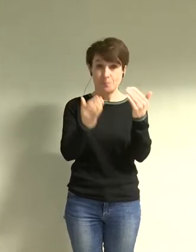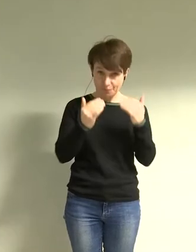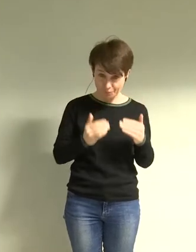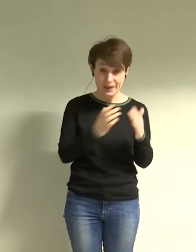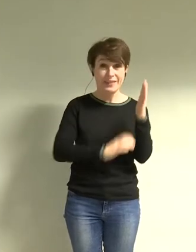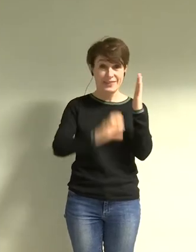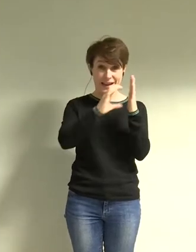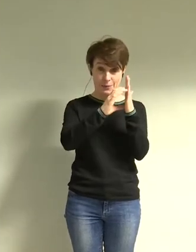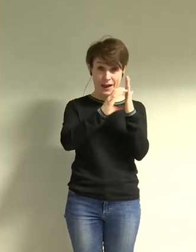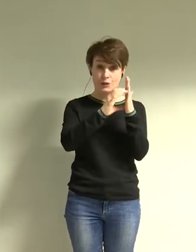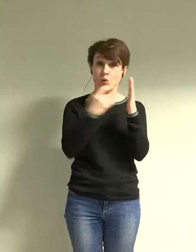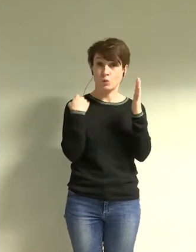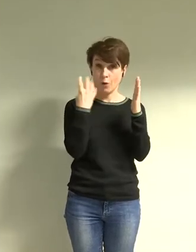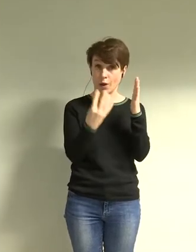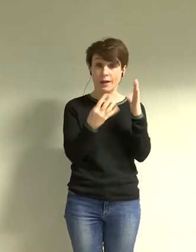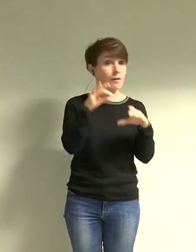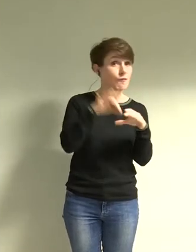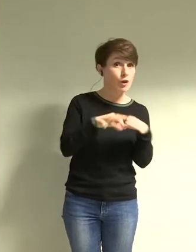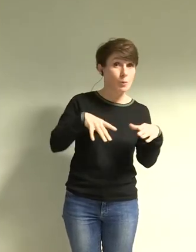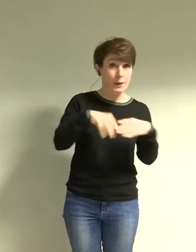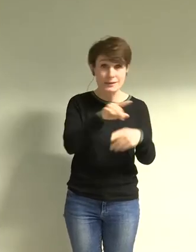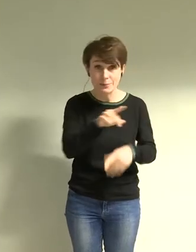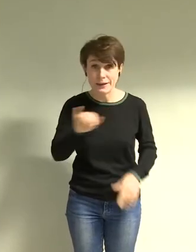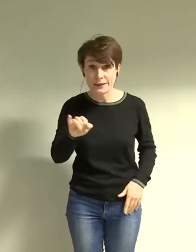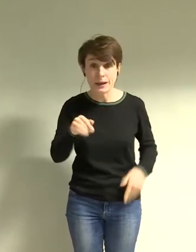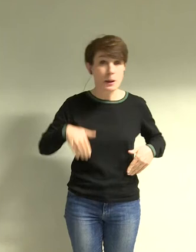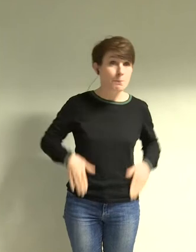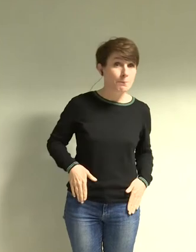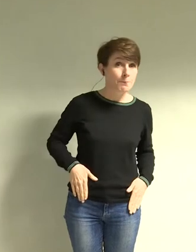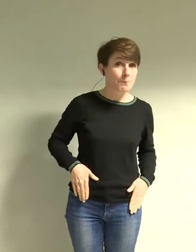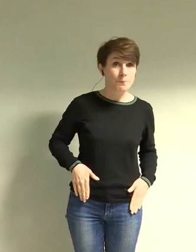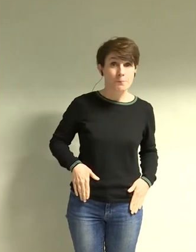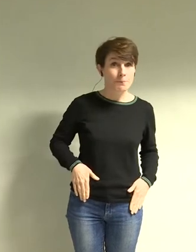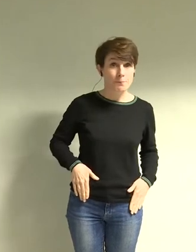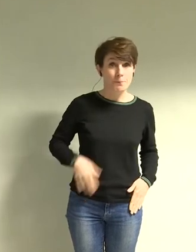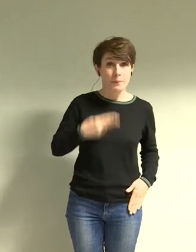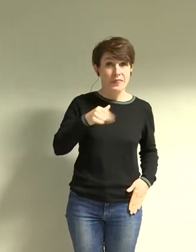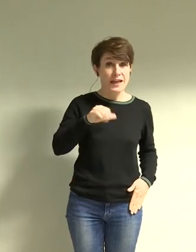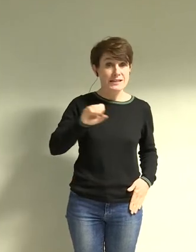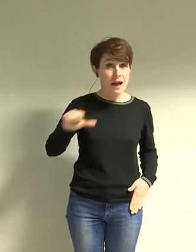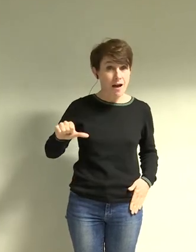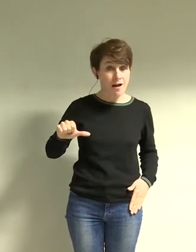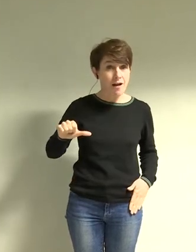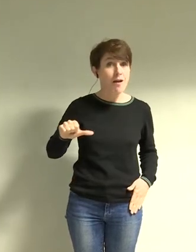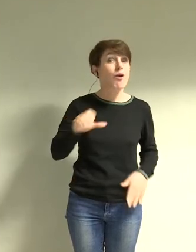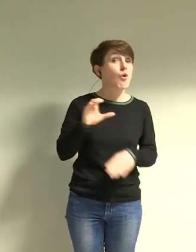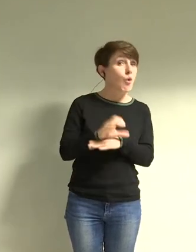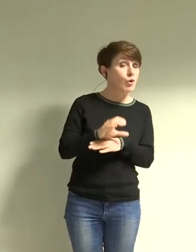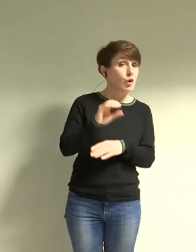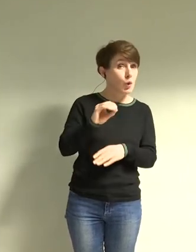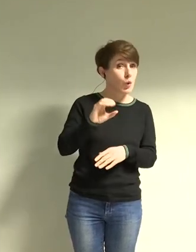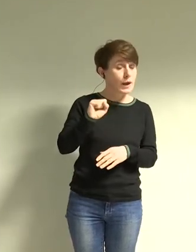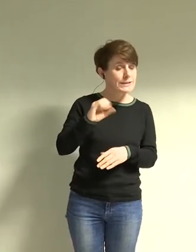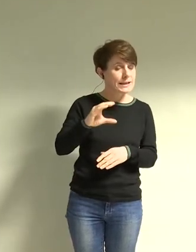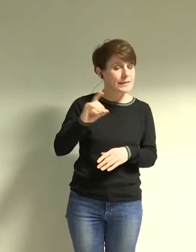quatre voies qui ne prend pas part au vote qui s'abstient nasa qui votent contre on essaie d'aider c'est